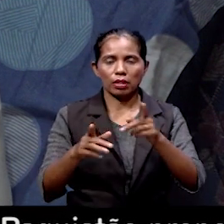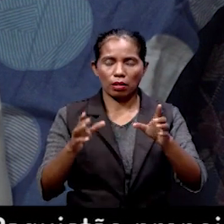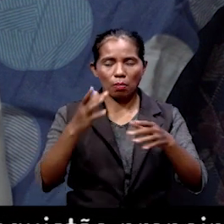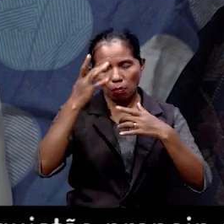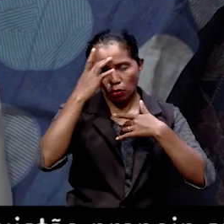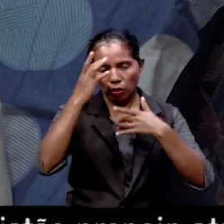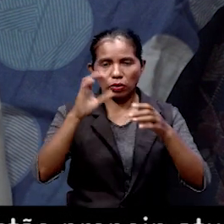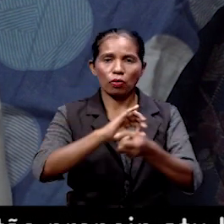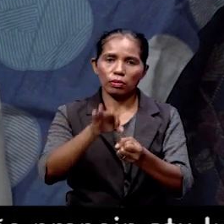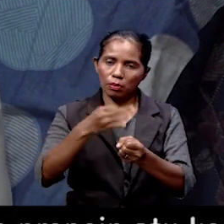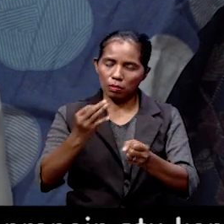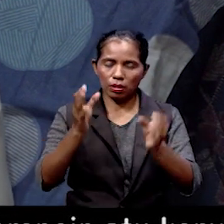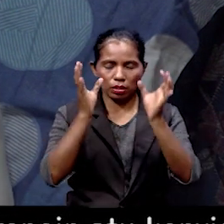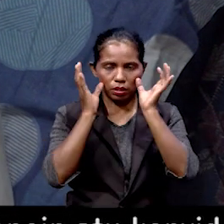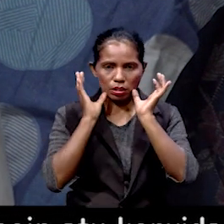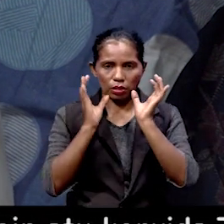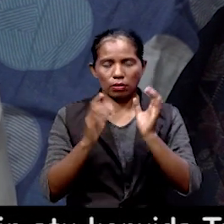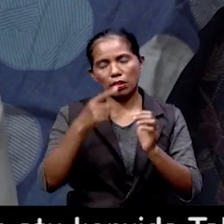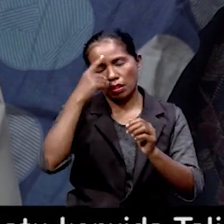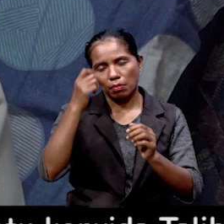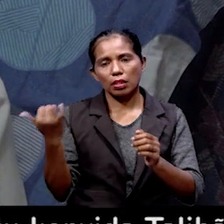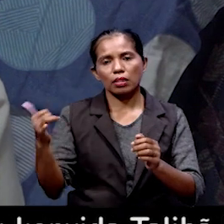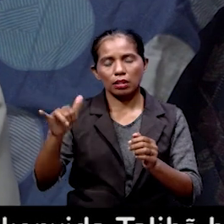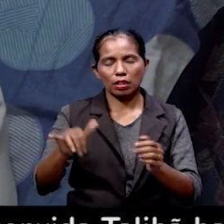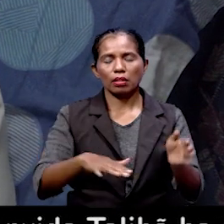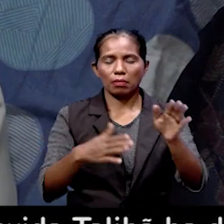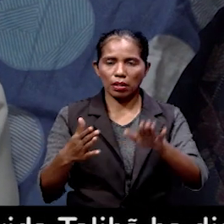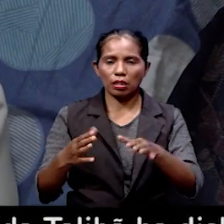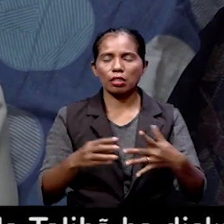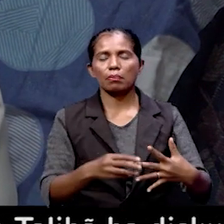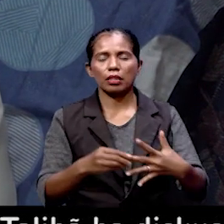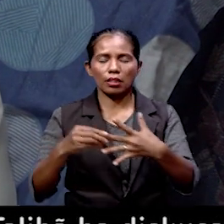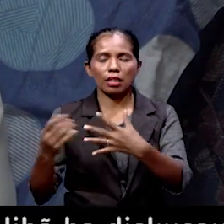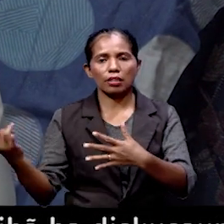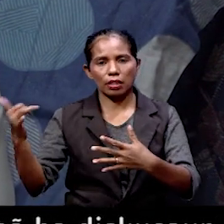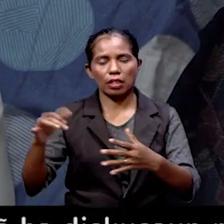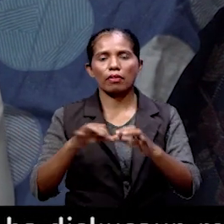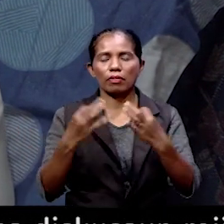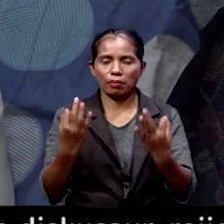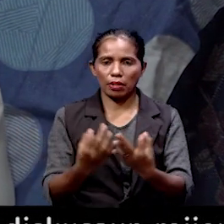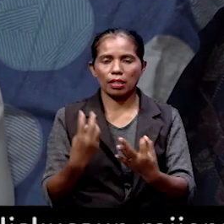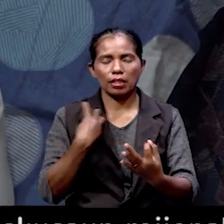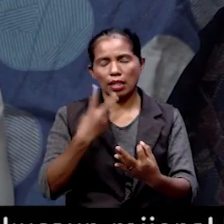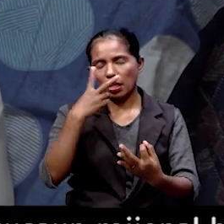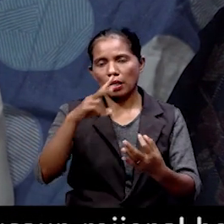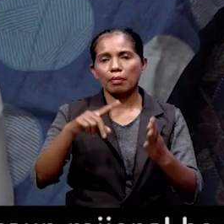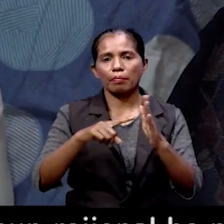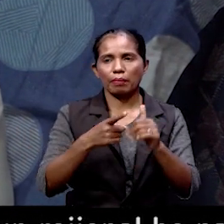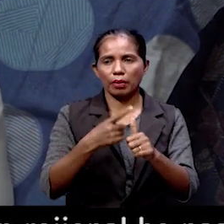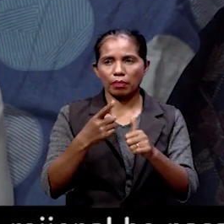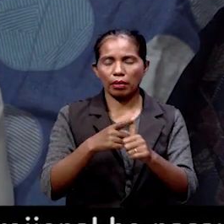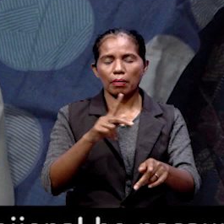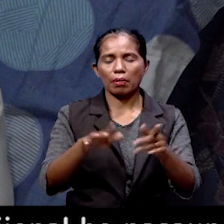ni. Itu satu itu sensibilitas di bahasa terus, anda rasa lalu sini family. Tadi kata kahu fufu ni ni, atau ia mati mahu saya melabel